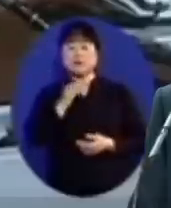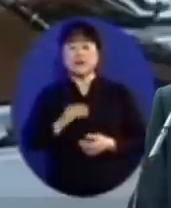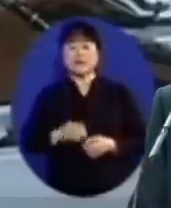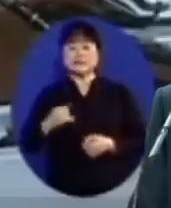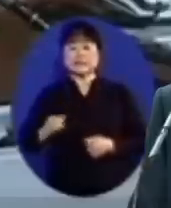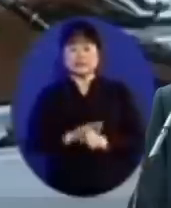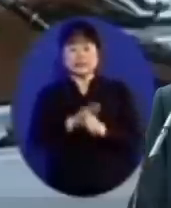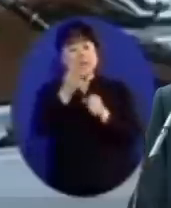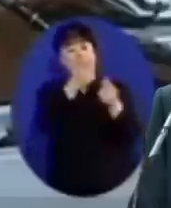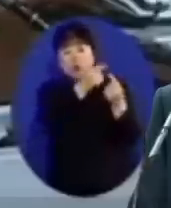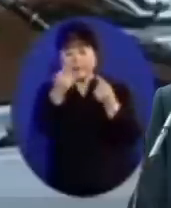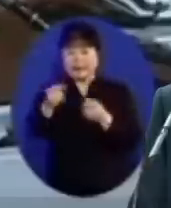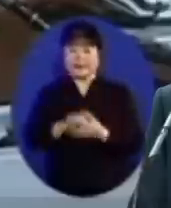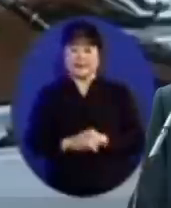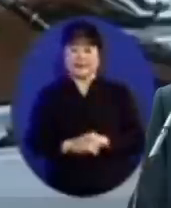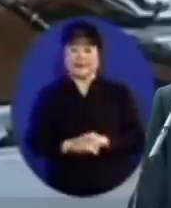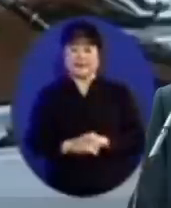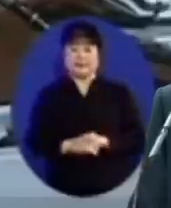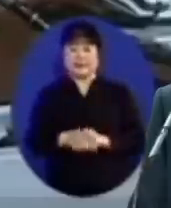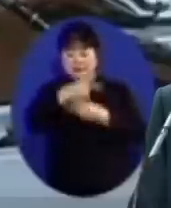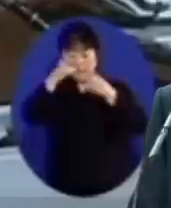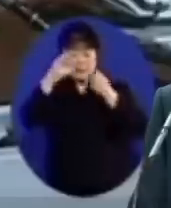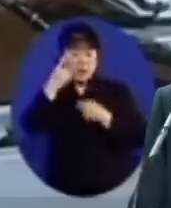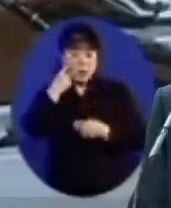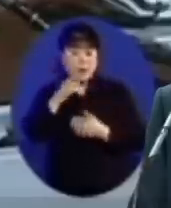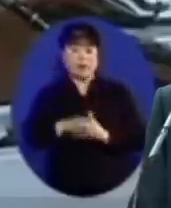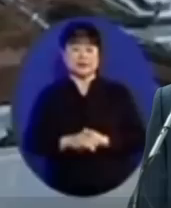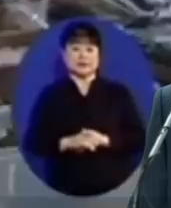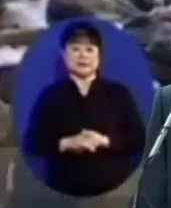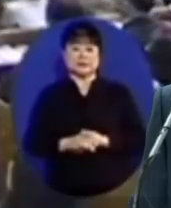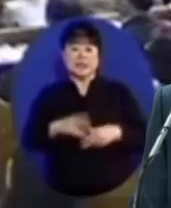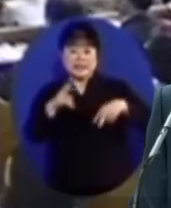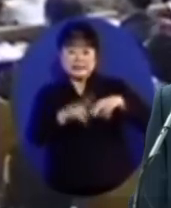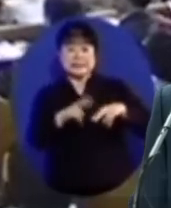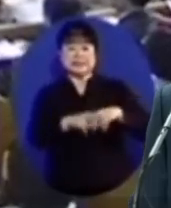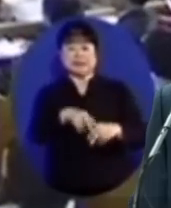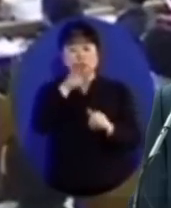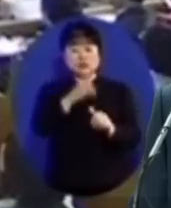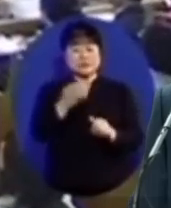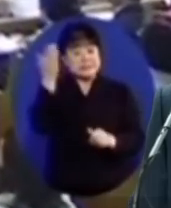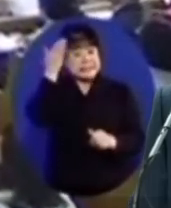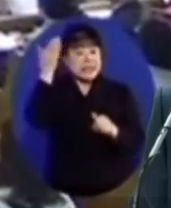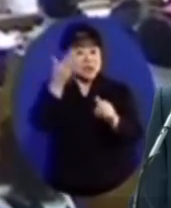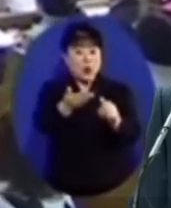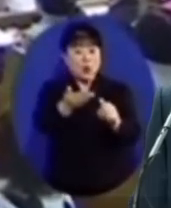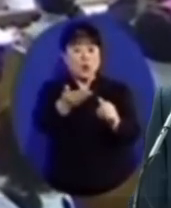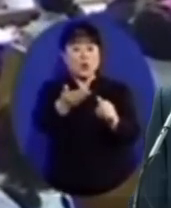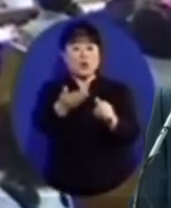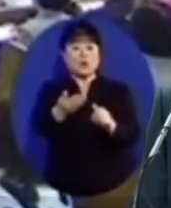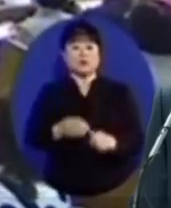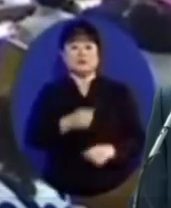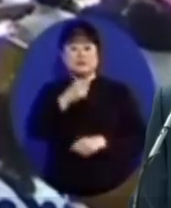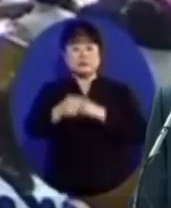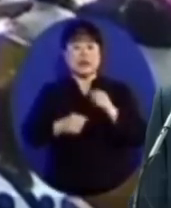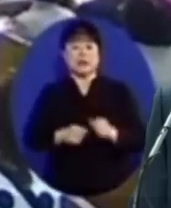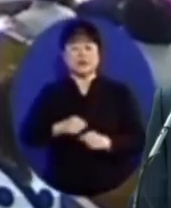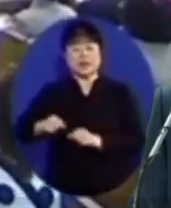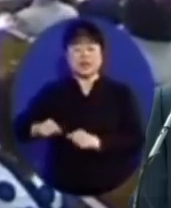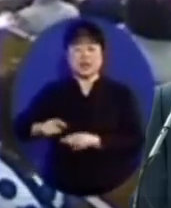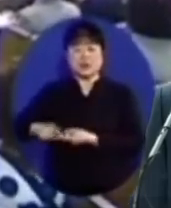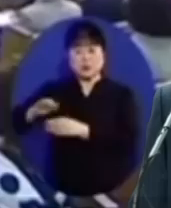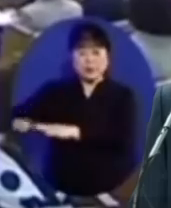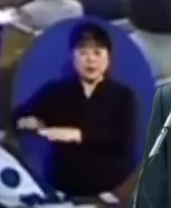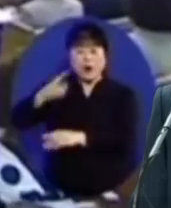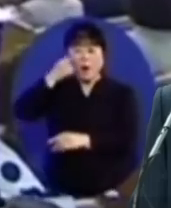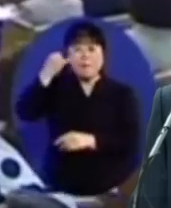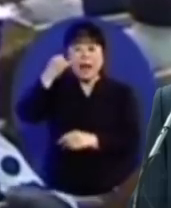사랑하는 것입니다. 잠언서 29장 15절에 채찍과 꾸지람이 지혜를 주거늘 의미로 행하게 버려둔 자식은 의미를